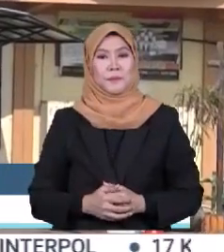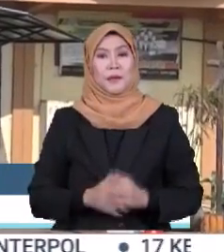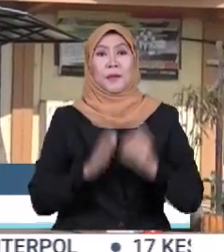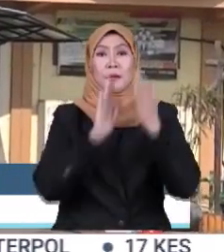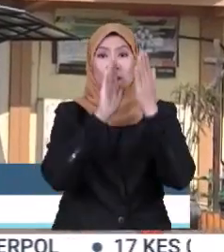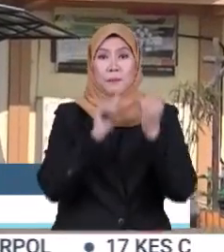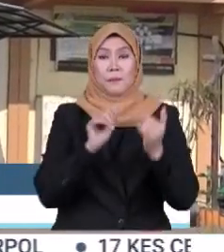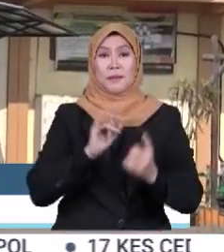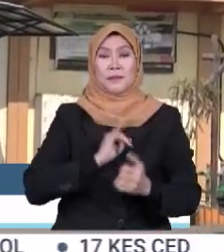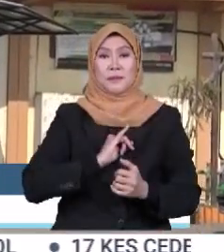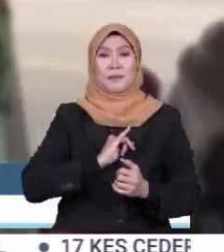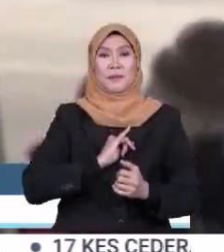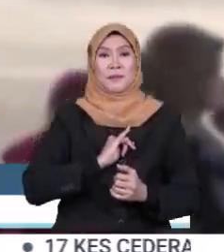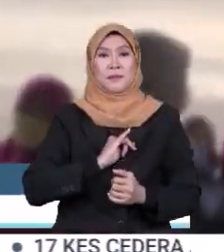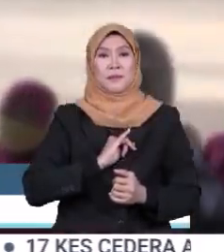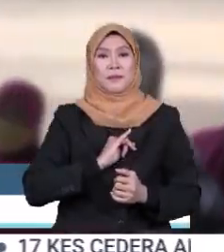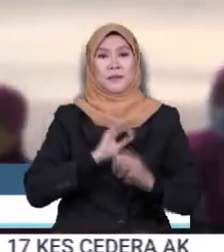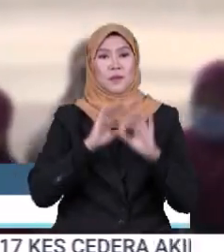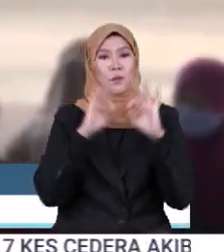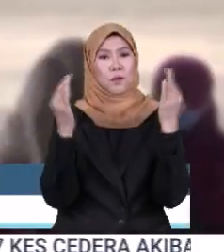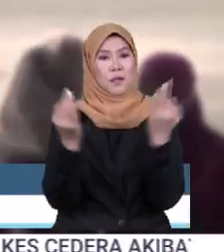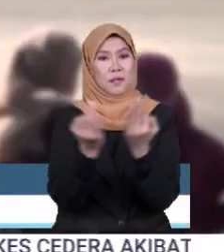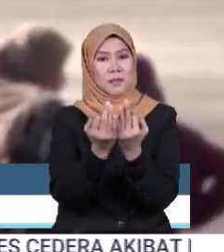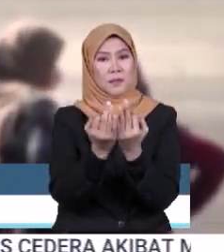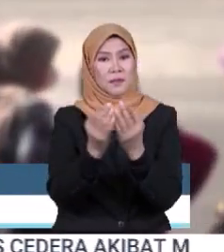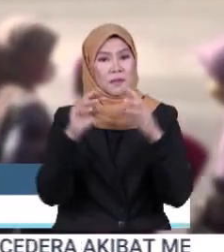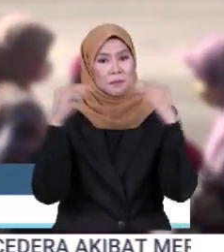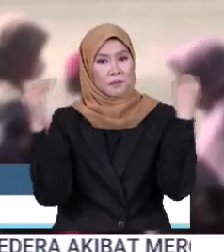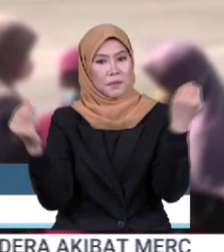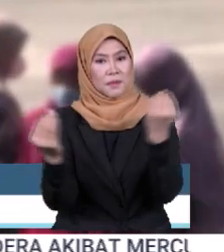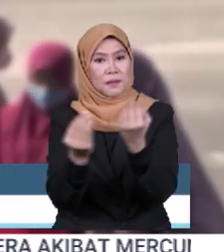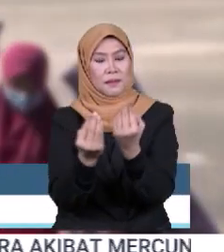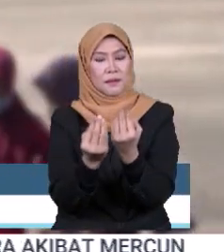Harapan saya, saya mengharapkan keluarga, masyarakat,